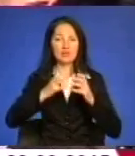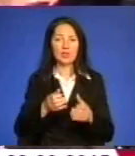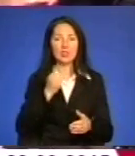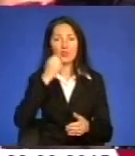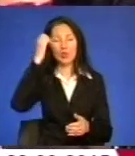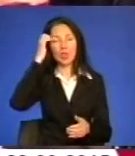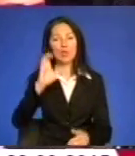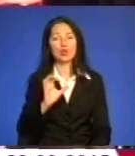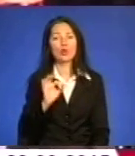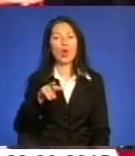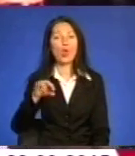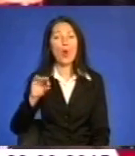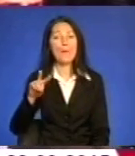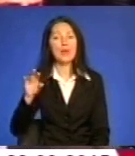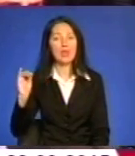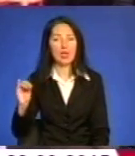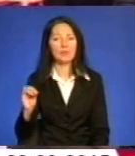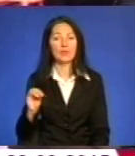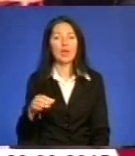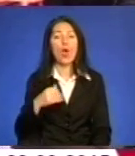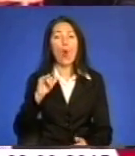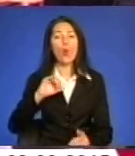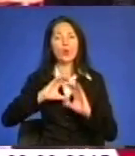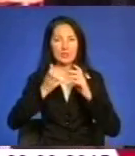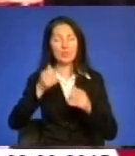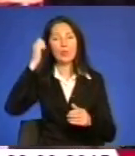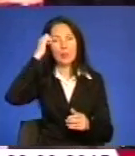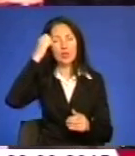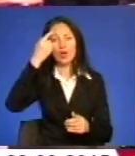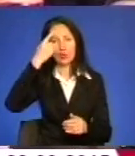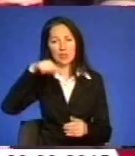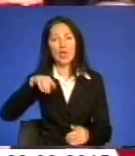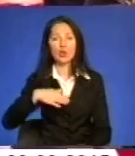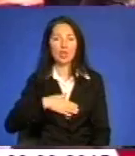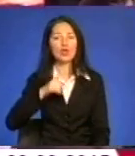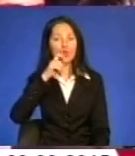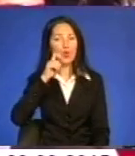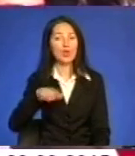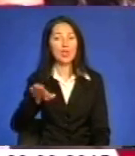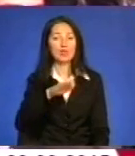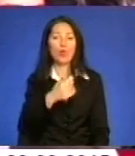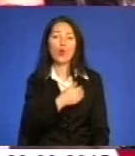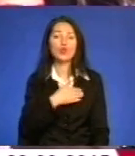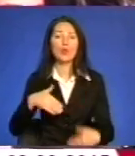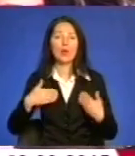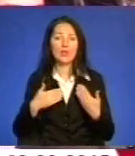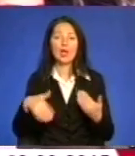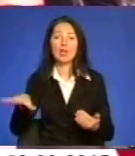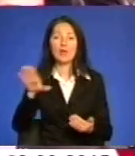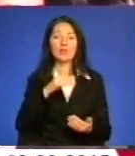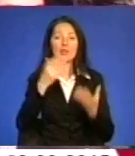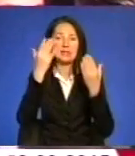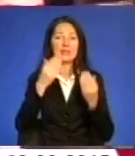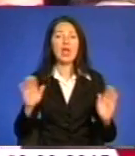завдяки Соломії Крушельницькій у світі пам'ятають і знають нашу Україну. Я хочу привітати вас всіх із Днем